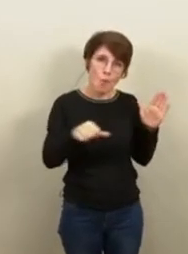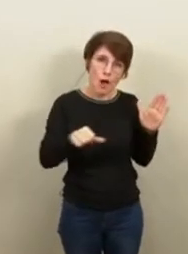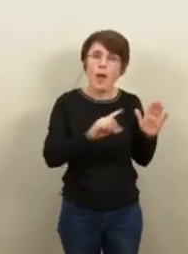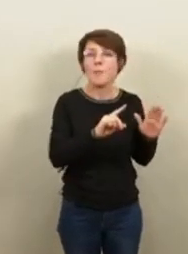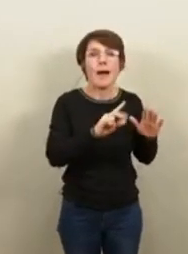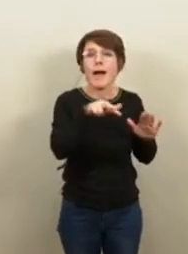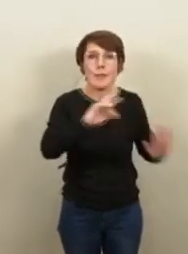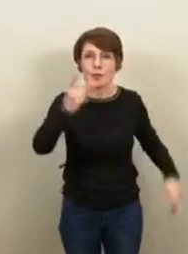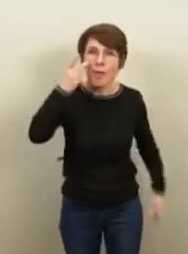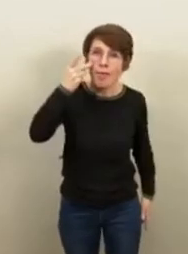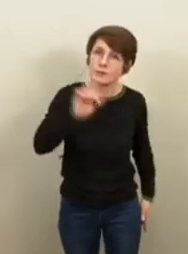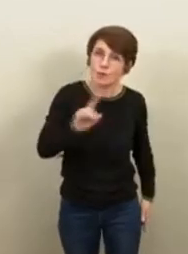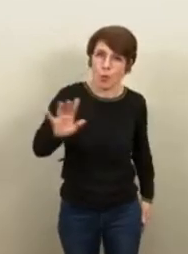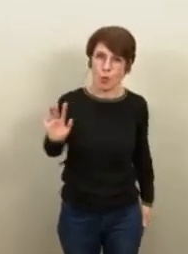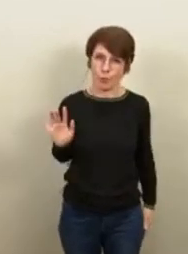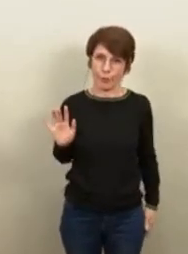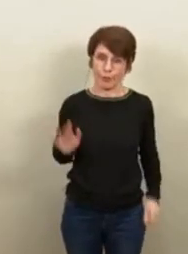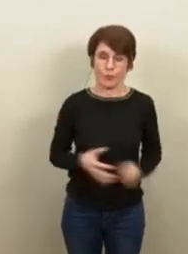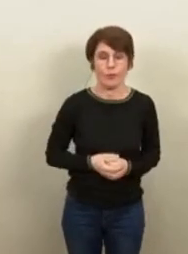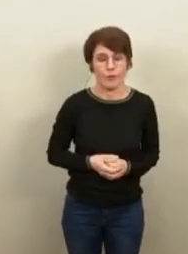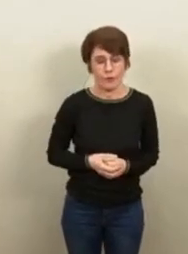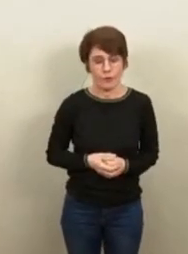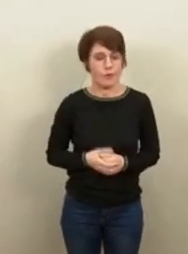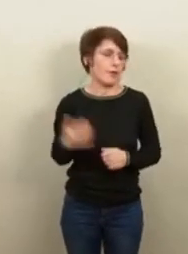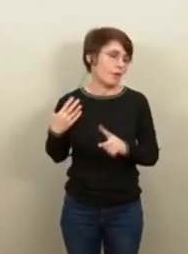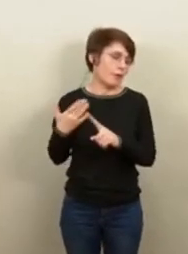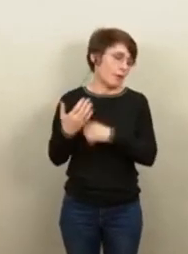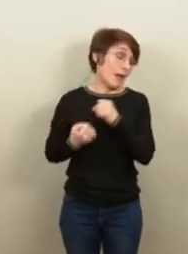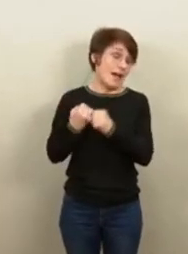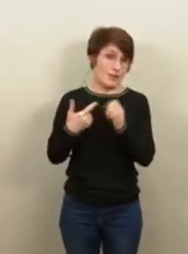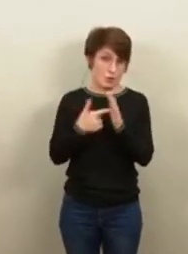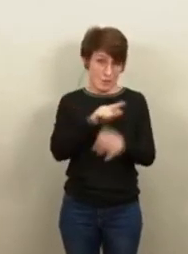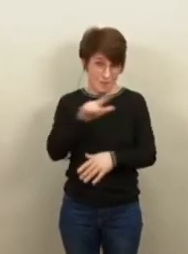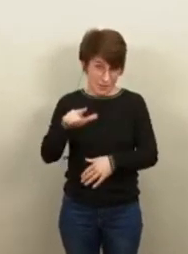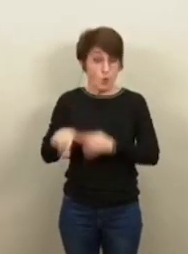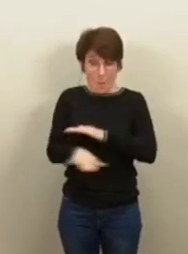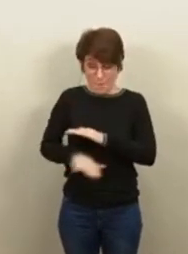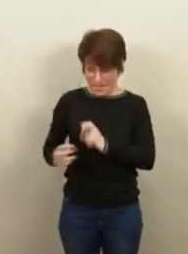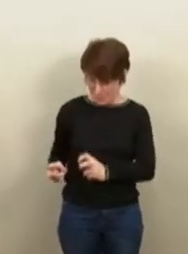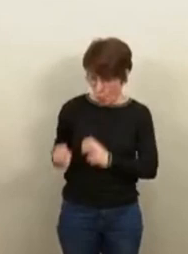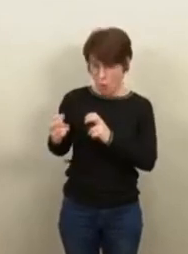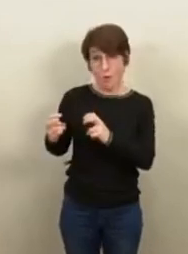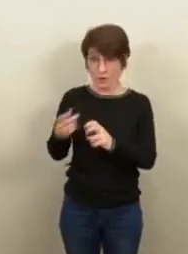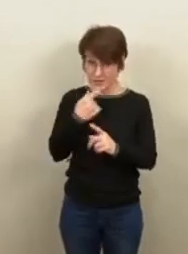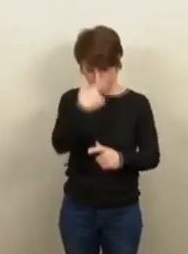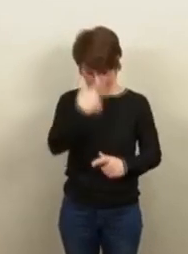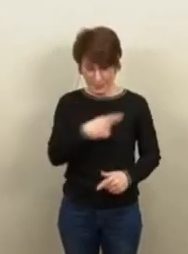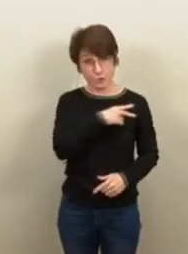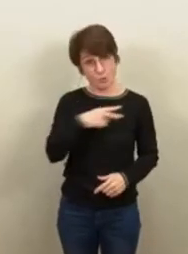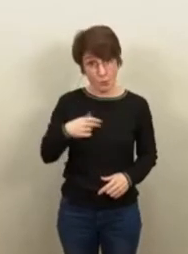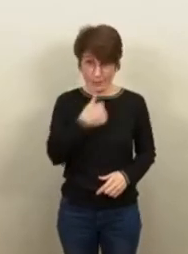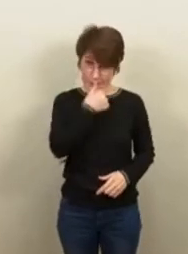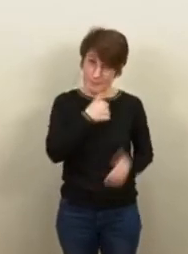de luxe, donc a priori. En 2022, avec l'augmentation des bases, notre propriétaire grenoblois a payé